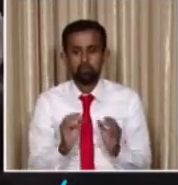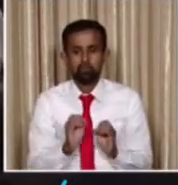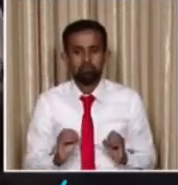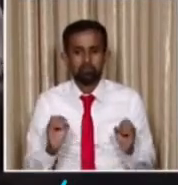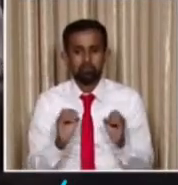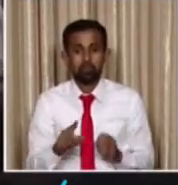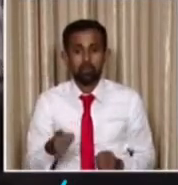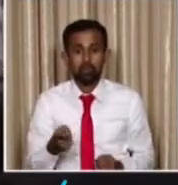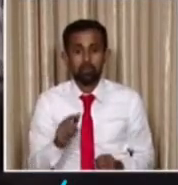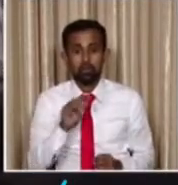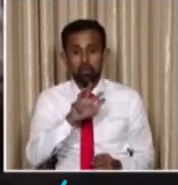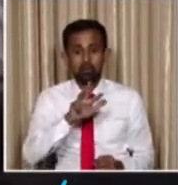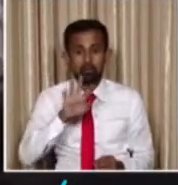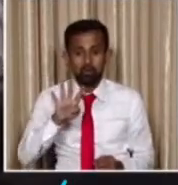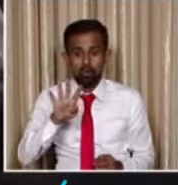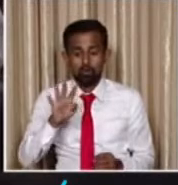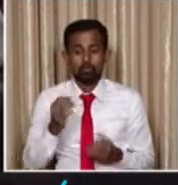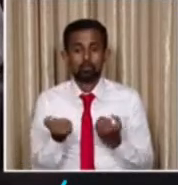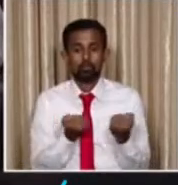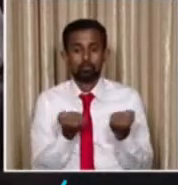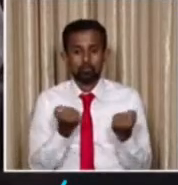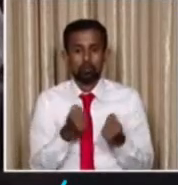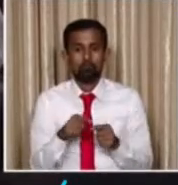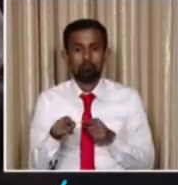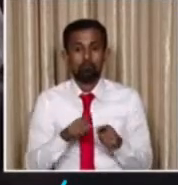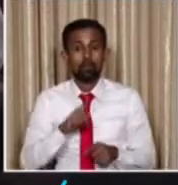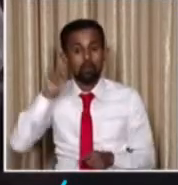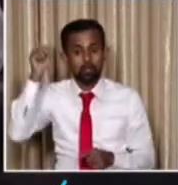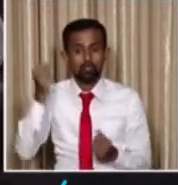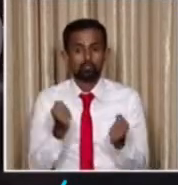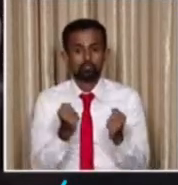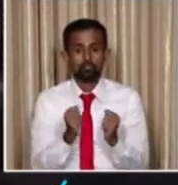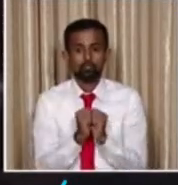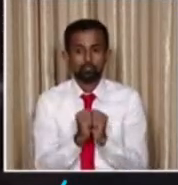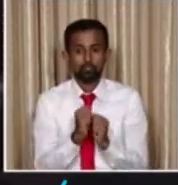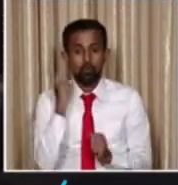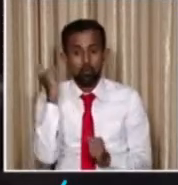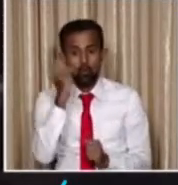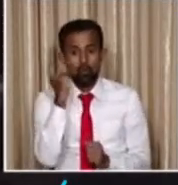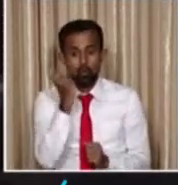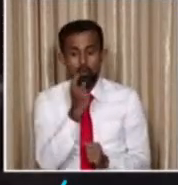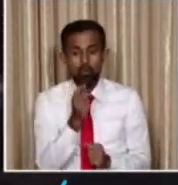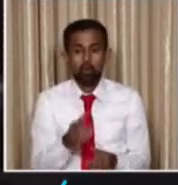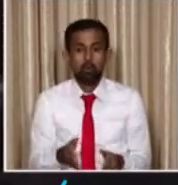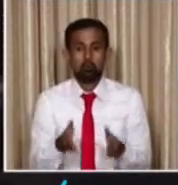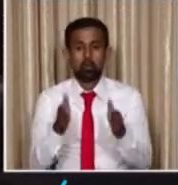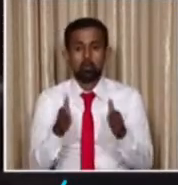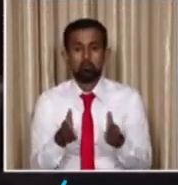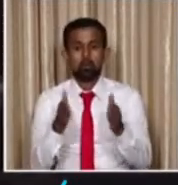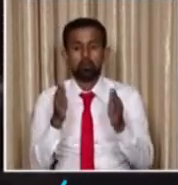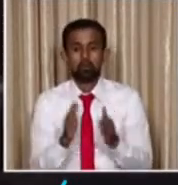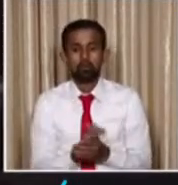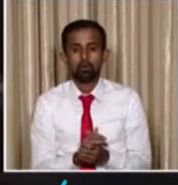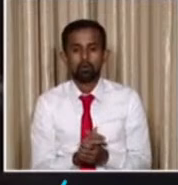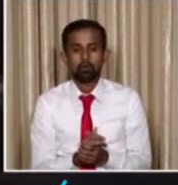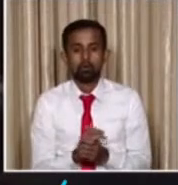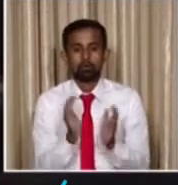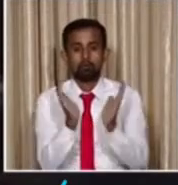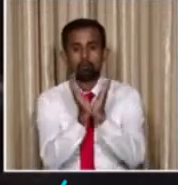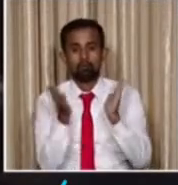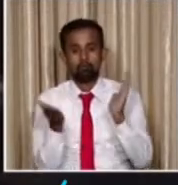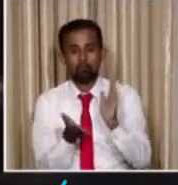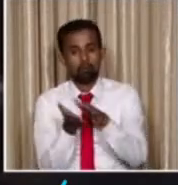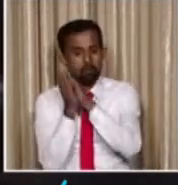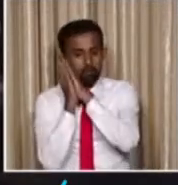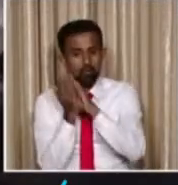නැහැ. දැන් 194 දෙනෙක් ටැක්සි රියදුරන් විදිහට ඒ රස්සා ඉල්ලමින් කෑ ගහනොත් තැන් තැන් වල පහරවලල ඒ වගේම ගස් ගල්ලියට බුදිය